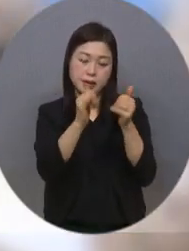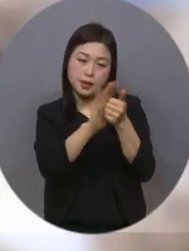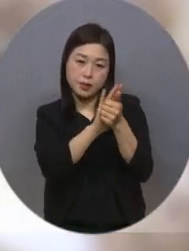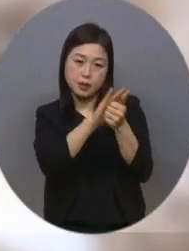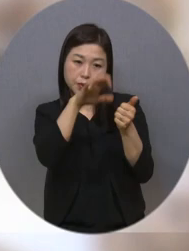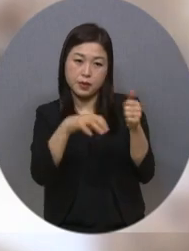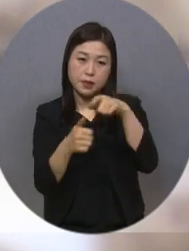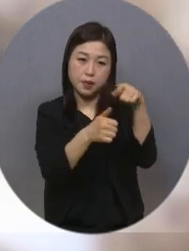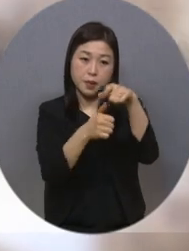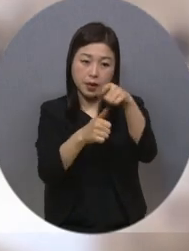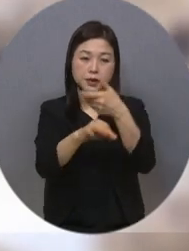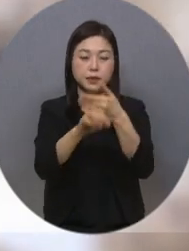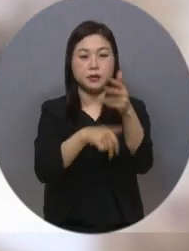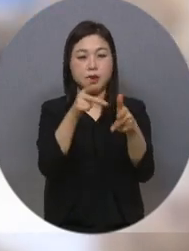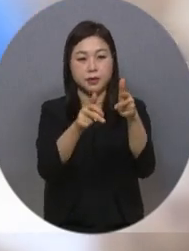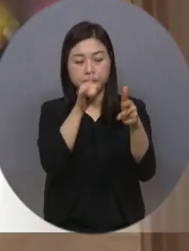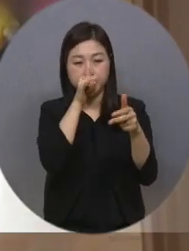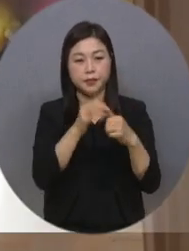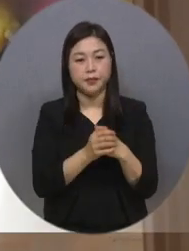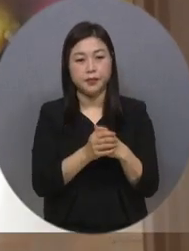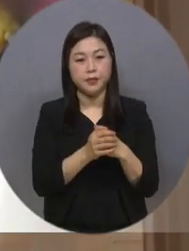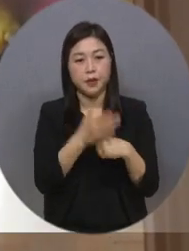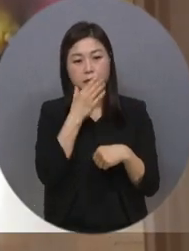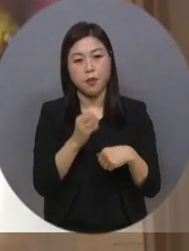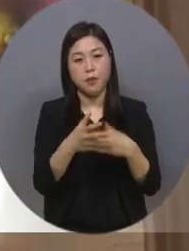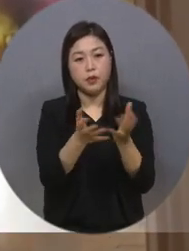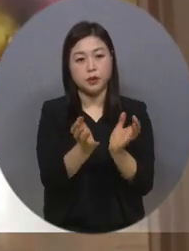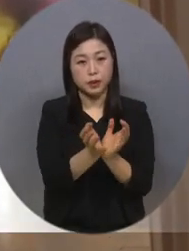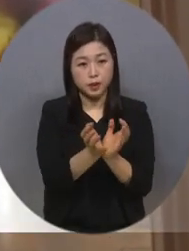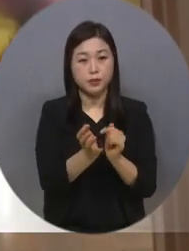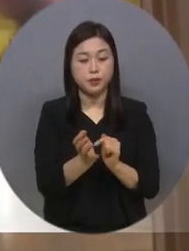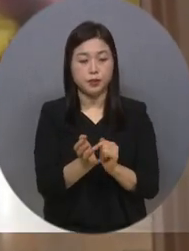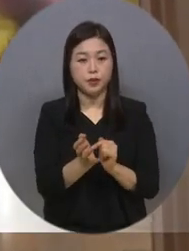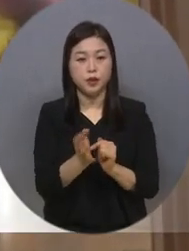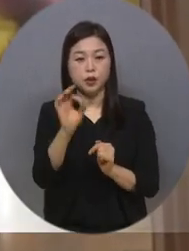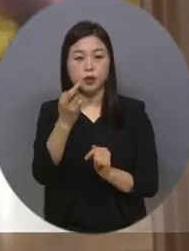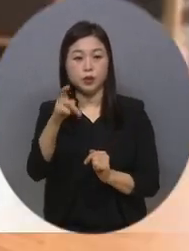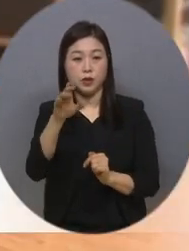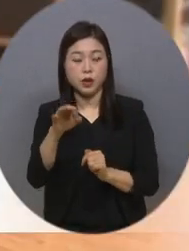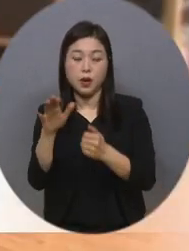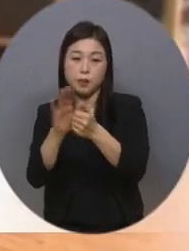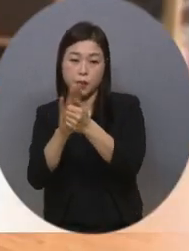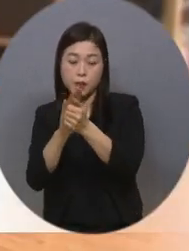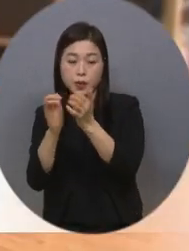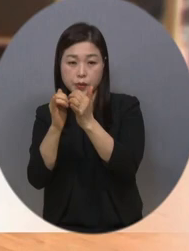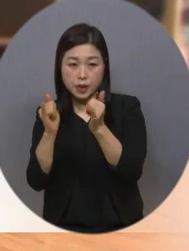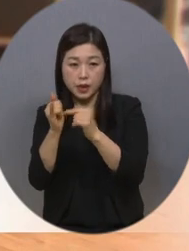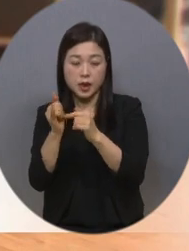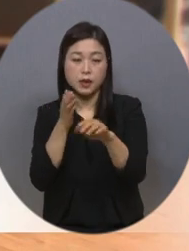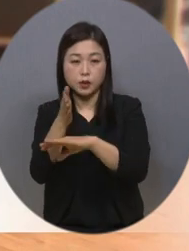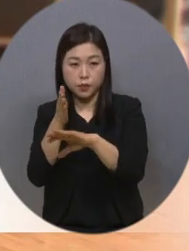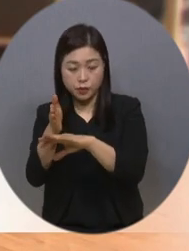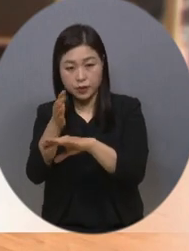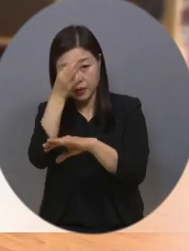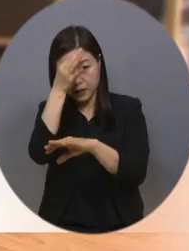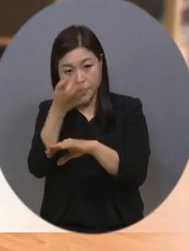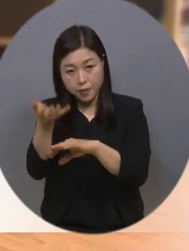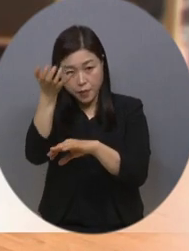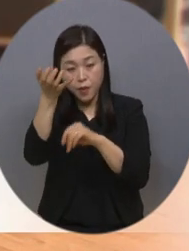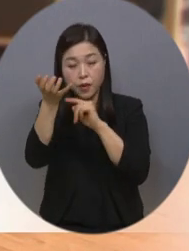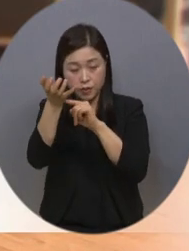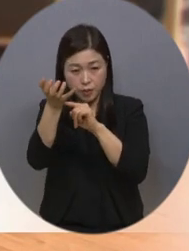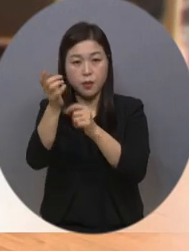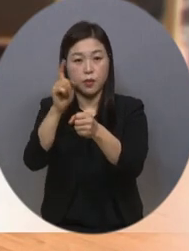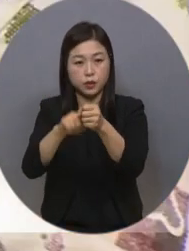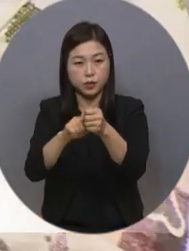시작됩니다. 보건복지부는 지난 5일 요양보호사의 전문성 강화와 서비스 질 향상을 위해 요양보호사 승급제